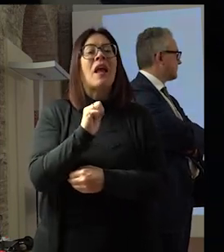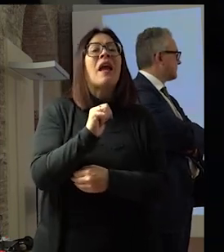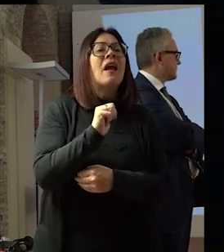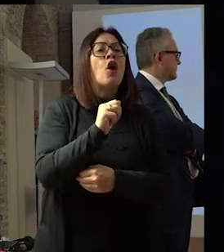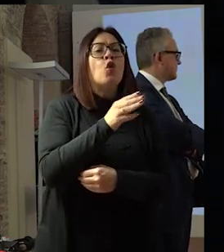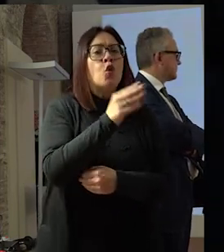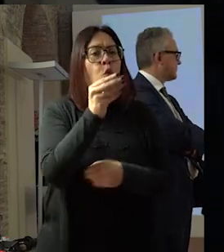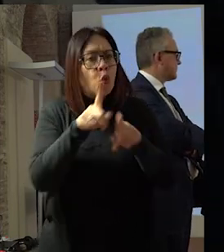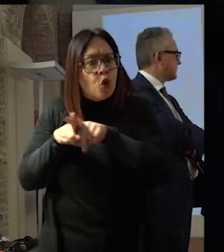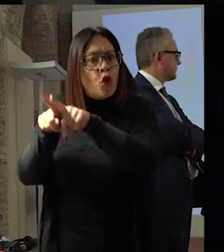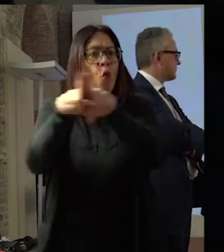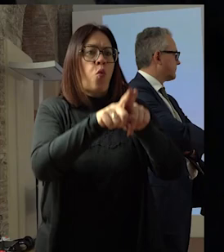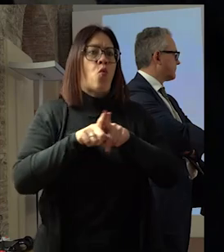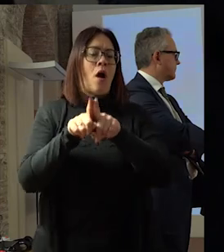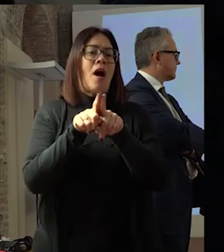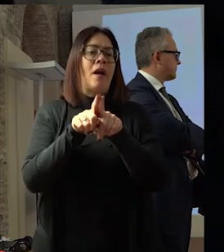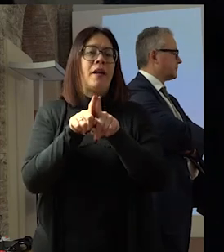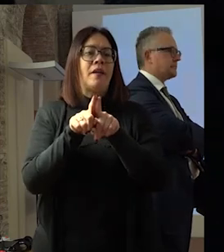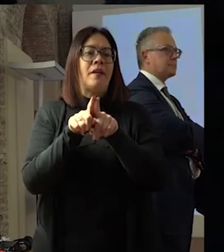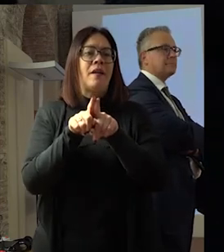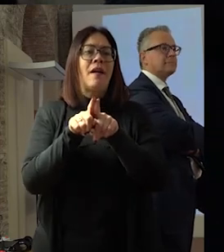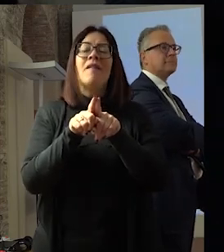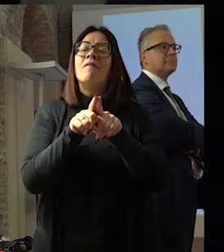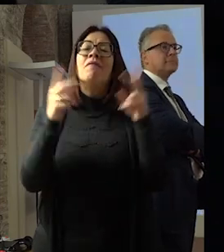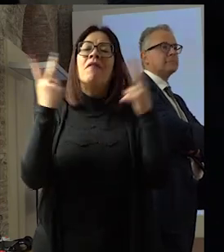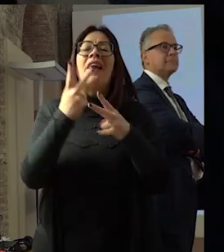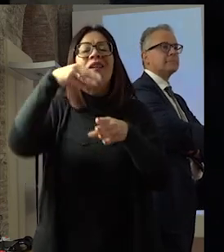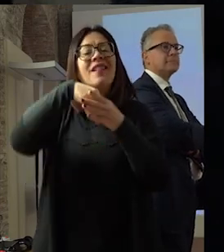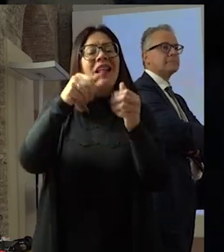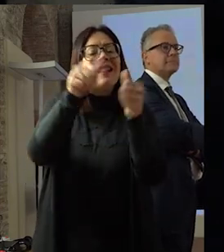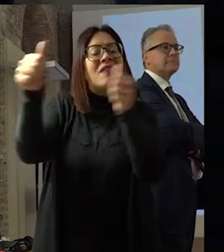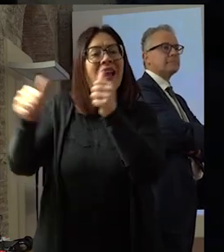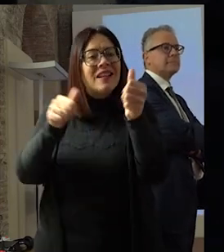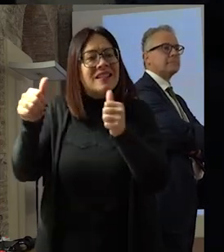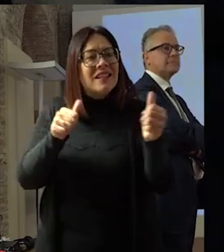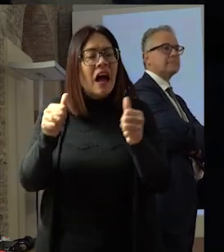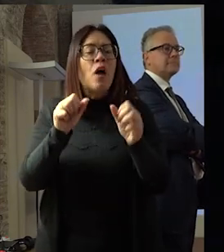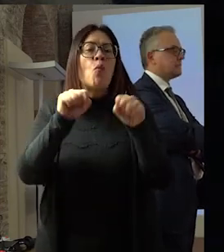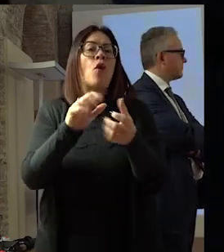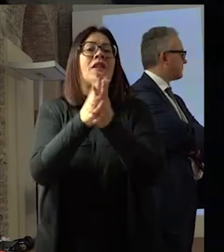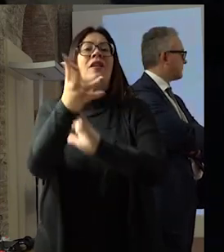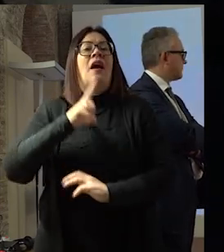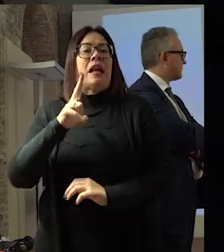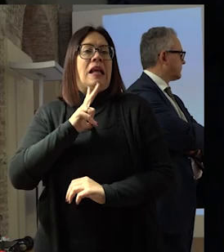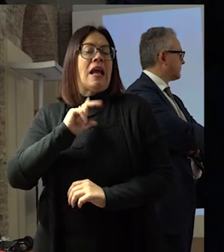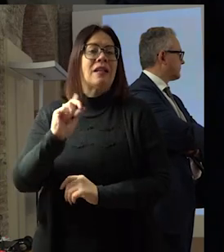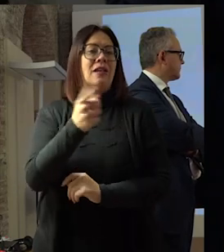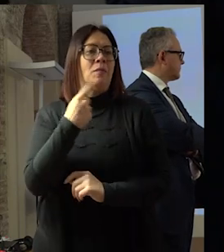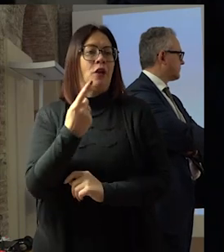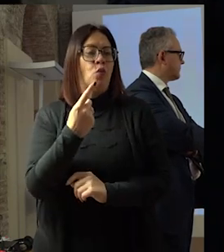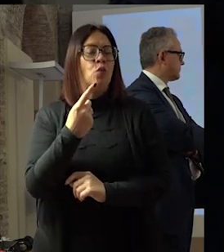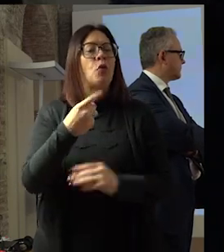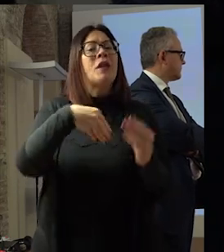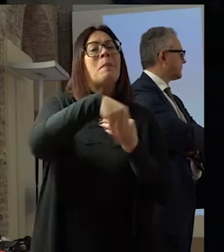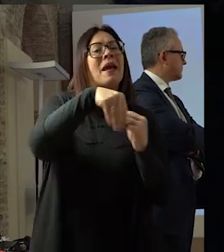uguali e che anzi nella diversità ci possiamo soltanto arricchire. E sono piccoli messaggi che